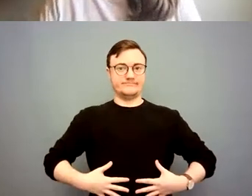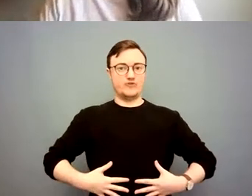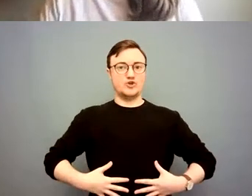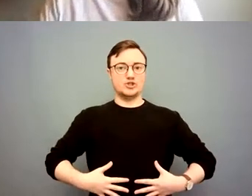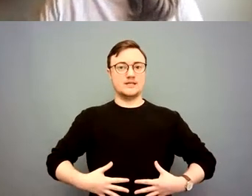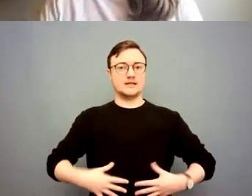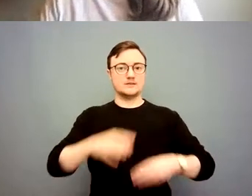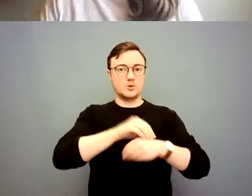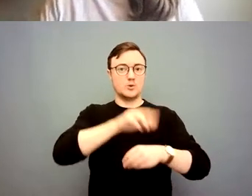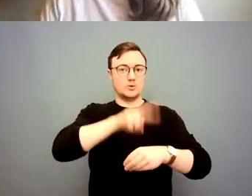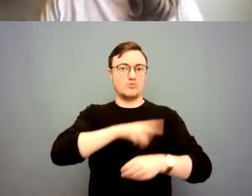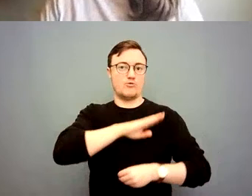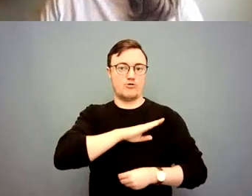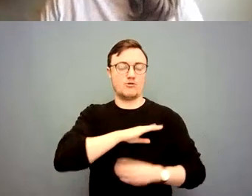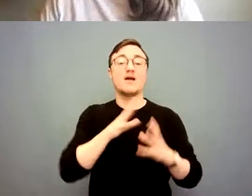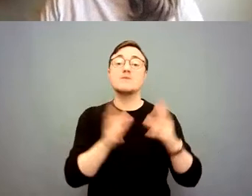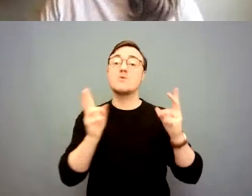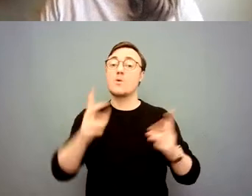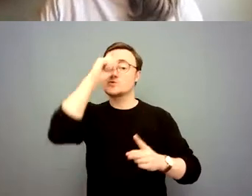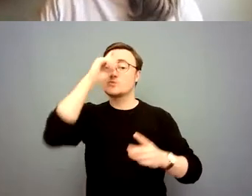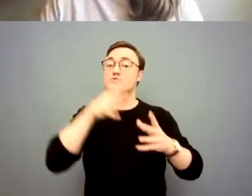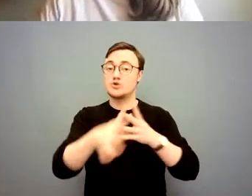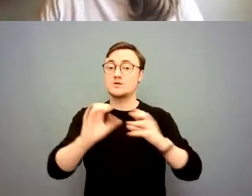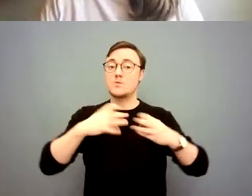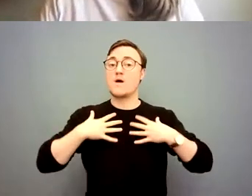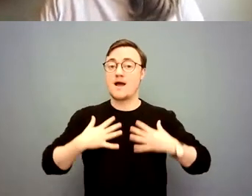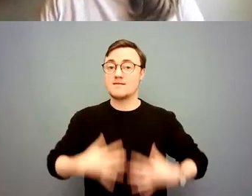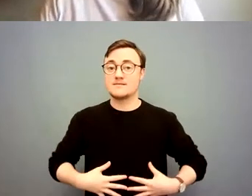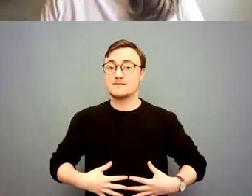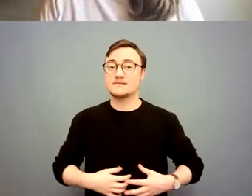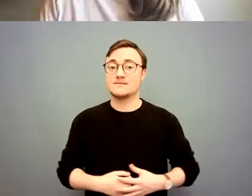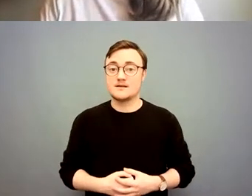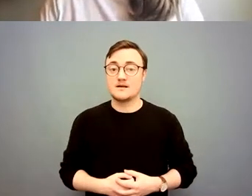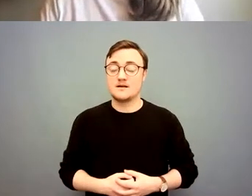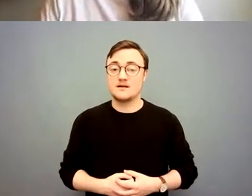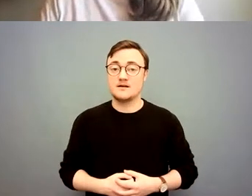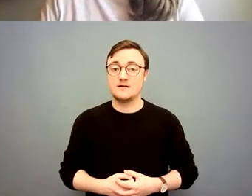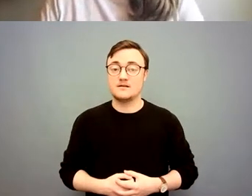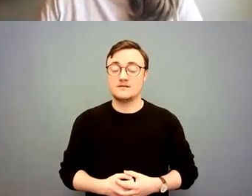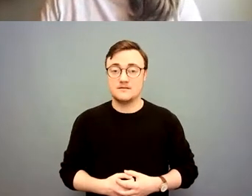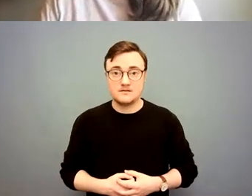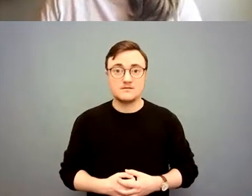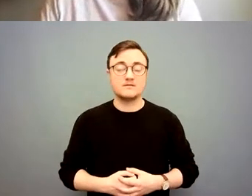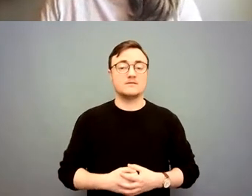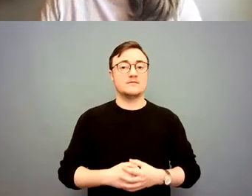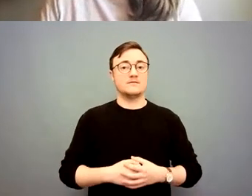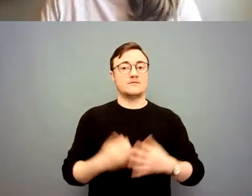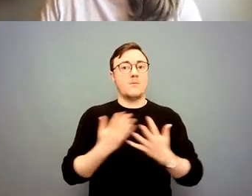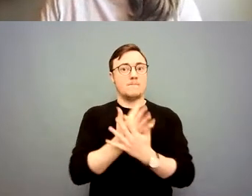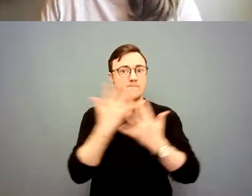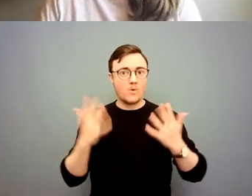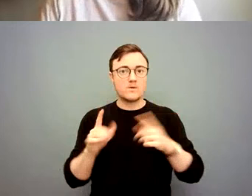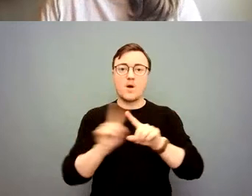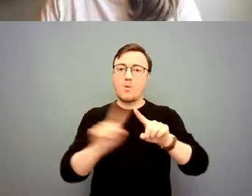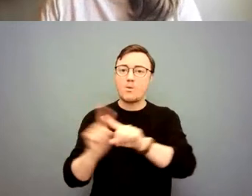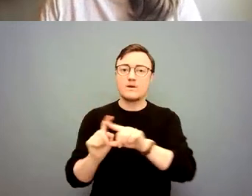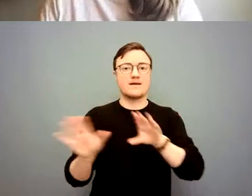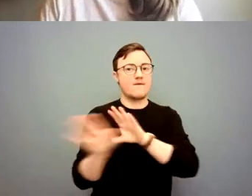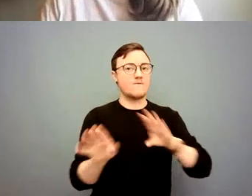även psykisk ohälsa med många och ökande vårdkontakter.